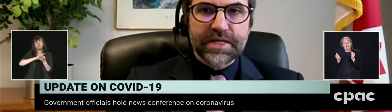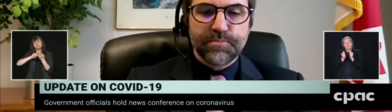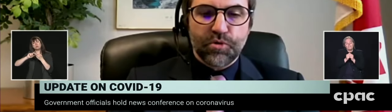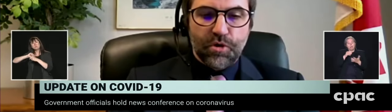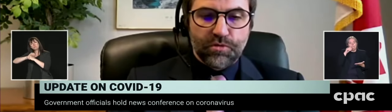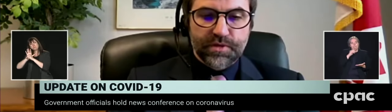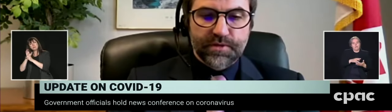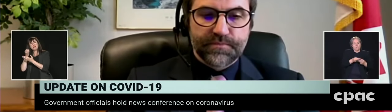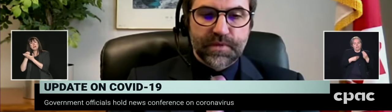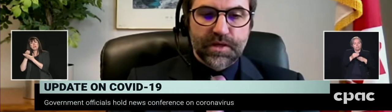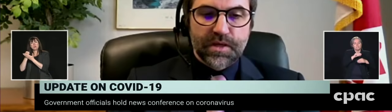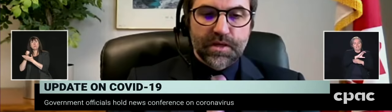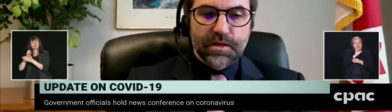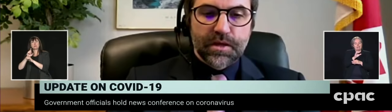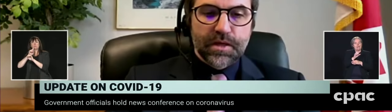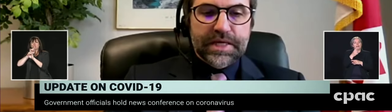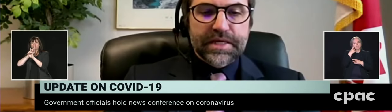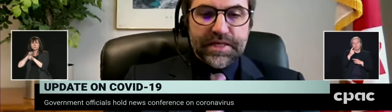ne soit laissé pour compte.